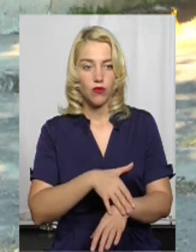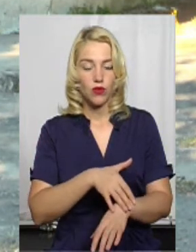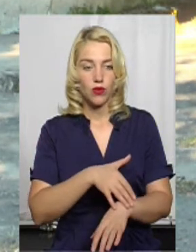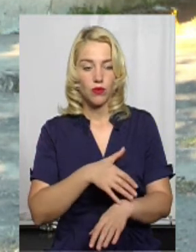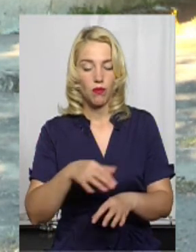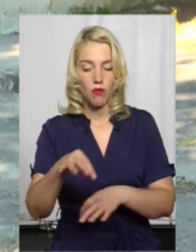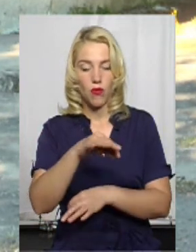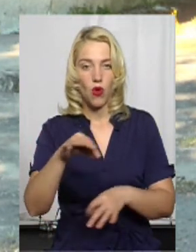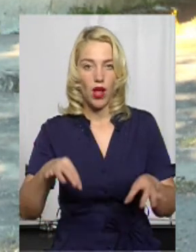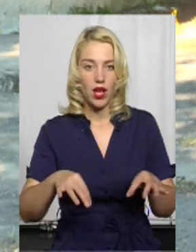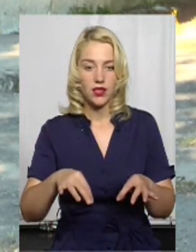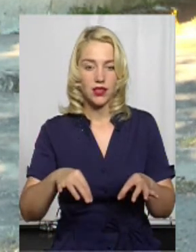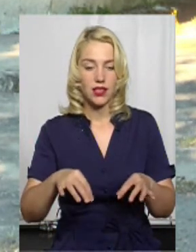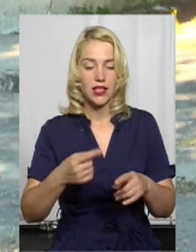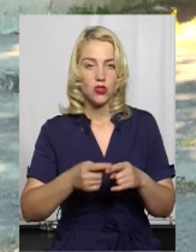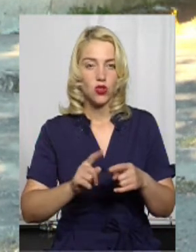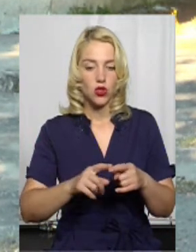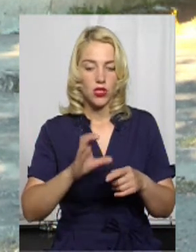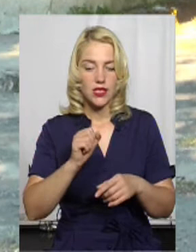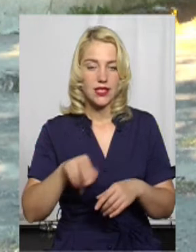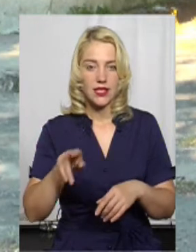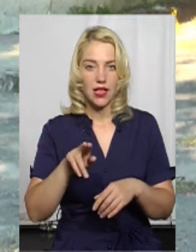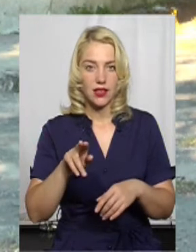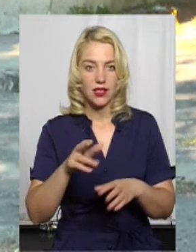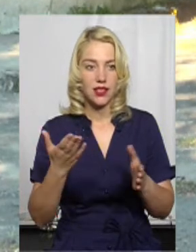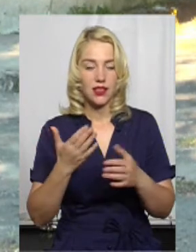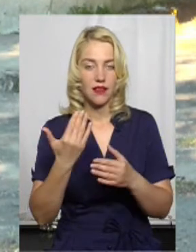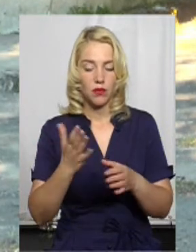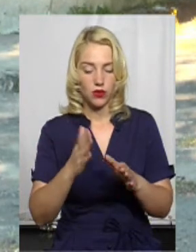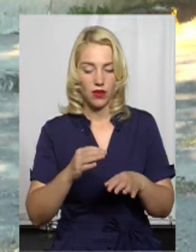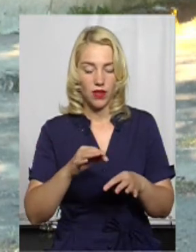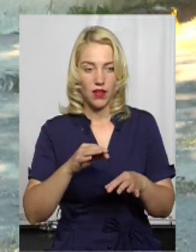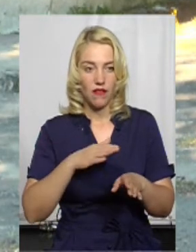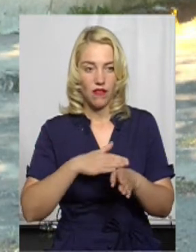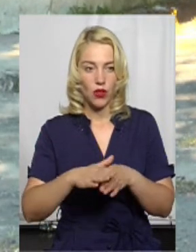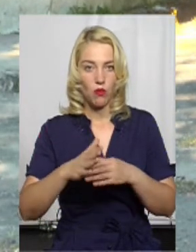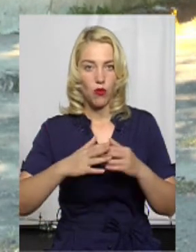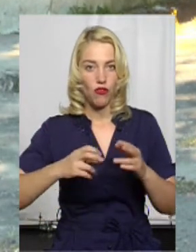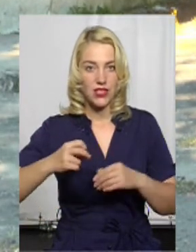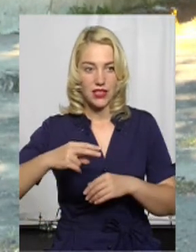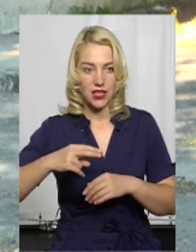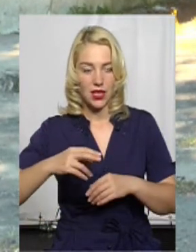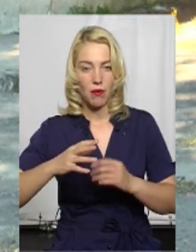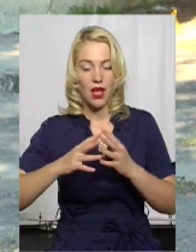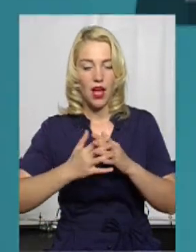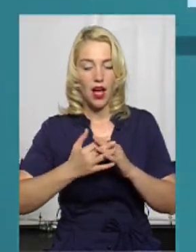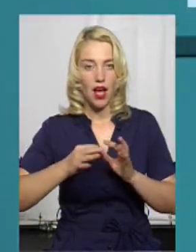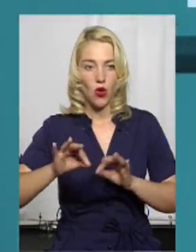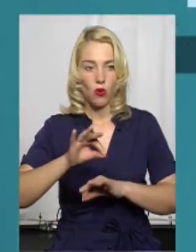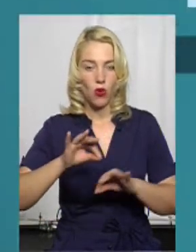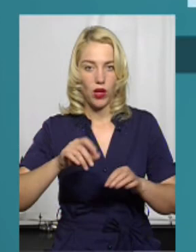проєкт того саду. Проєкт саду, який виконаний професійними агропроєктантами.